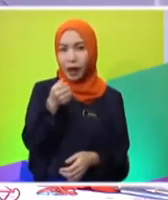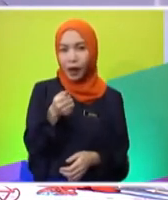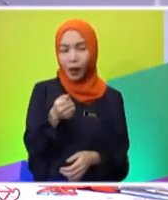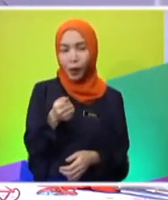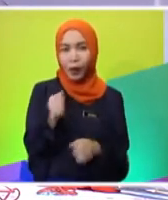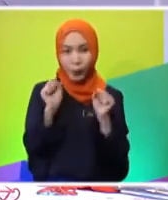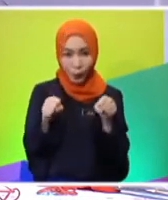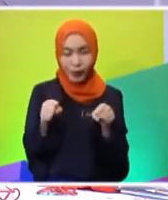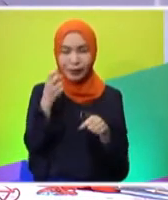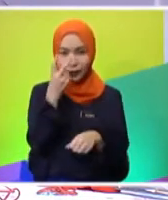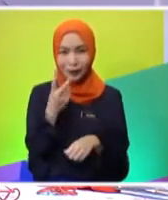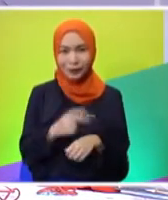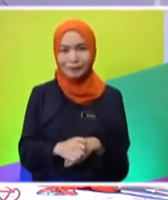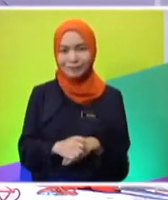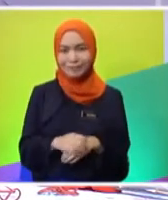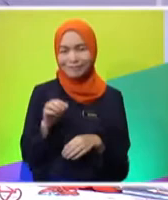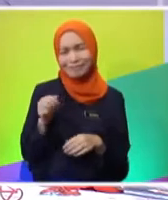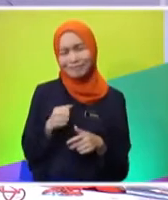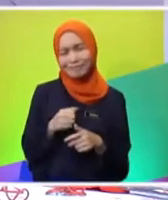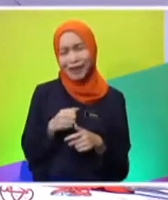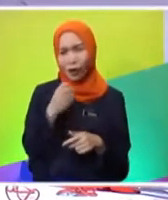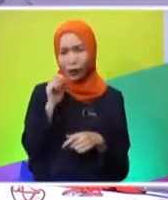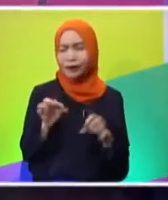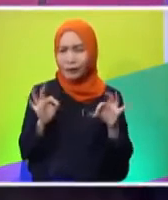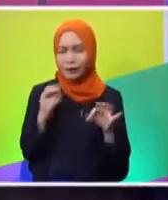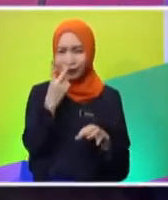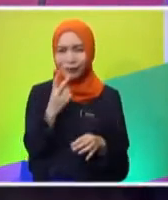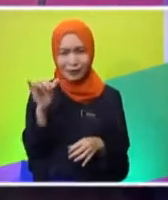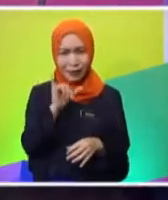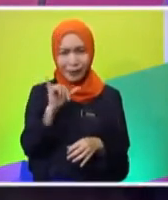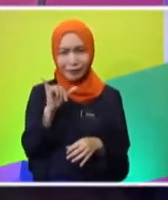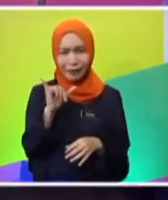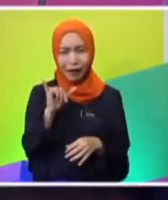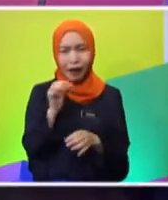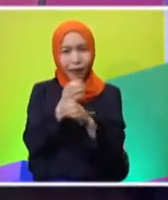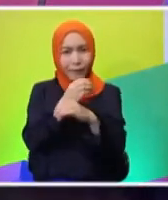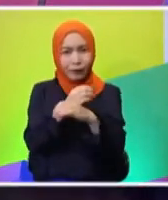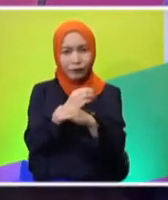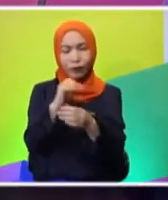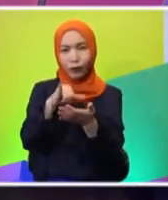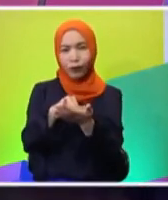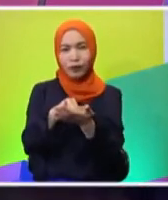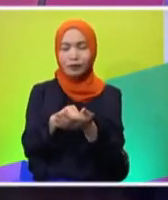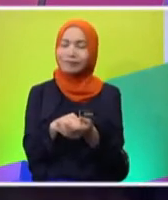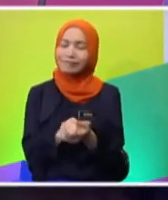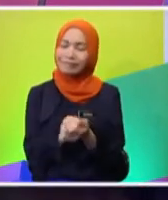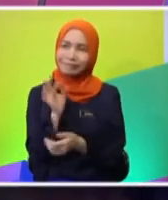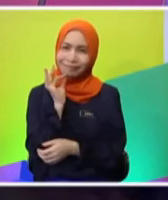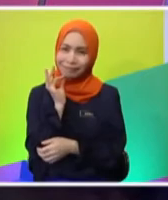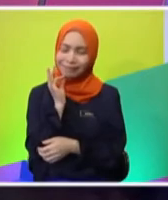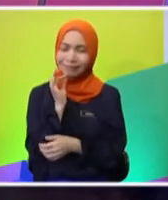kiri ataupun depan dan belakang Sam letak kesemua Sisi itu kita nampak mulus tak bentuk di itu sama saya